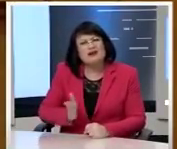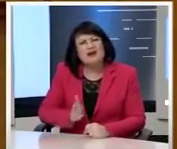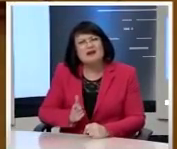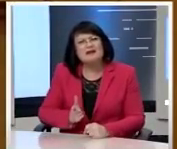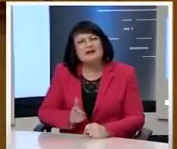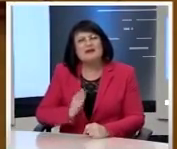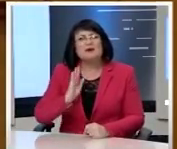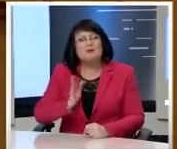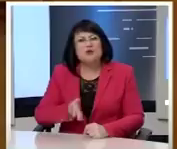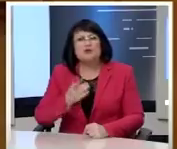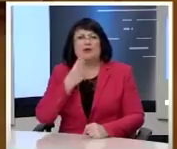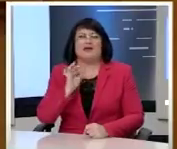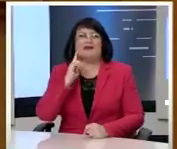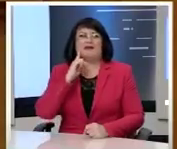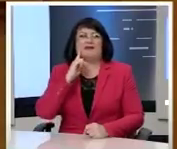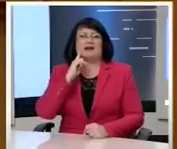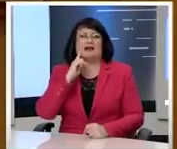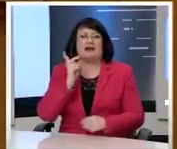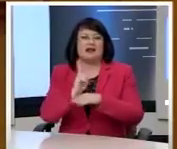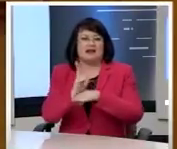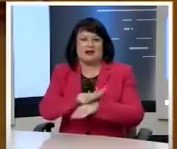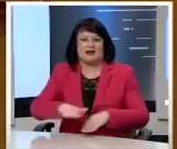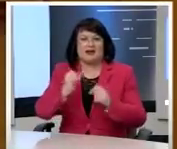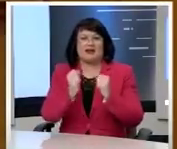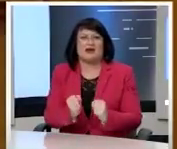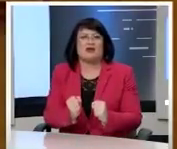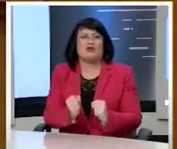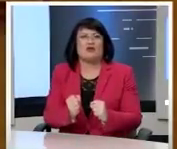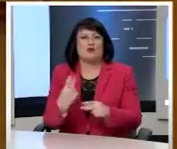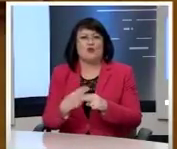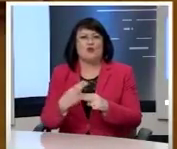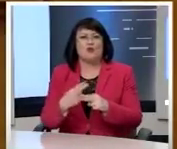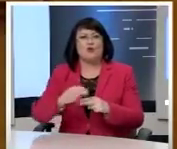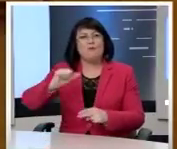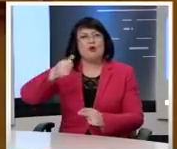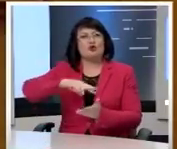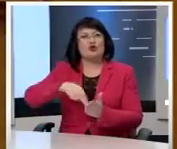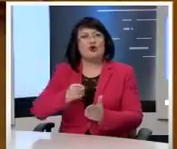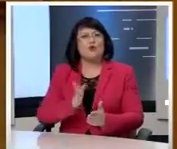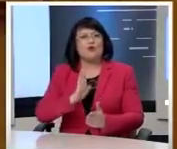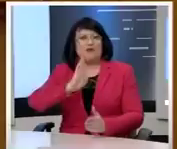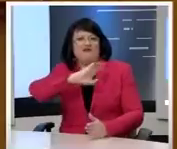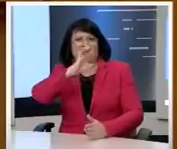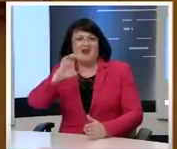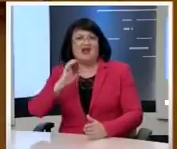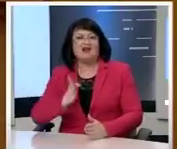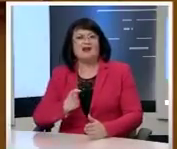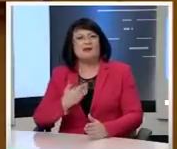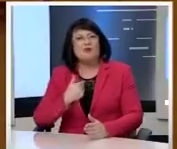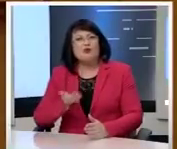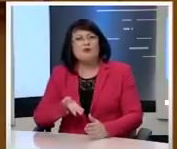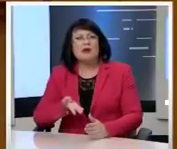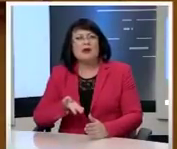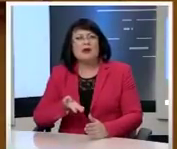μπορούμε να αξιοποιήσουμε την ευκαιρία που έχουμε τη γεωπολιτική και να παίξουμε ένα πρωταγωνιστικό ρόλο στα Βαλκάνια και να